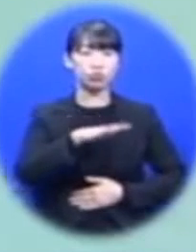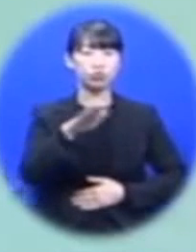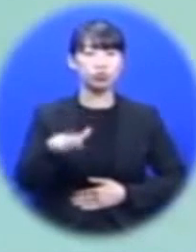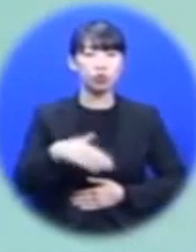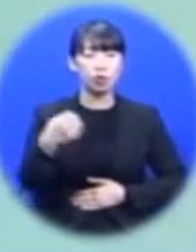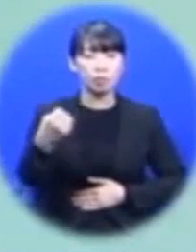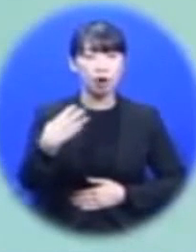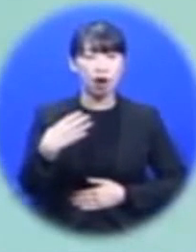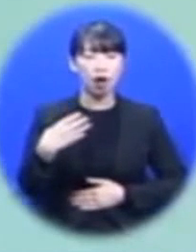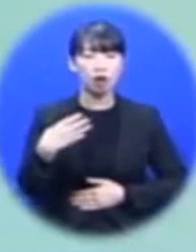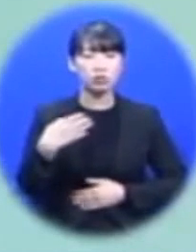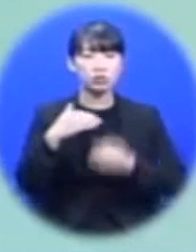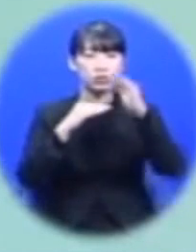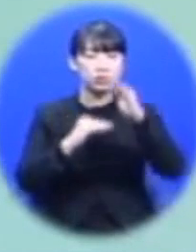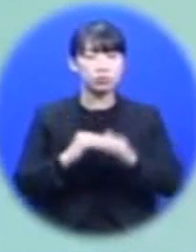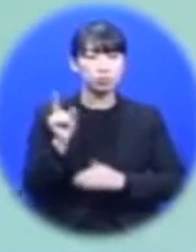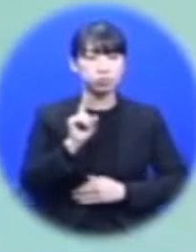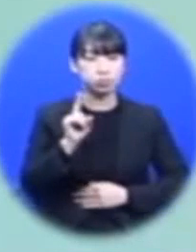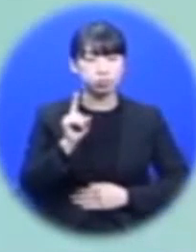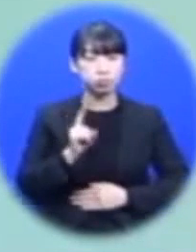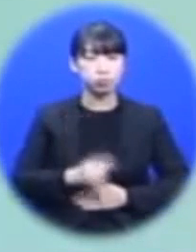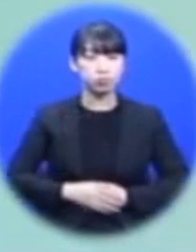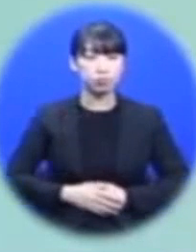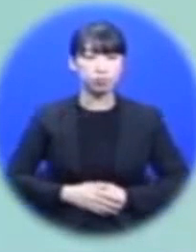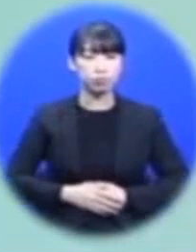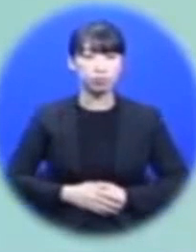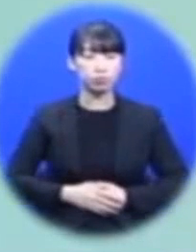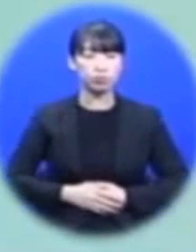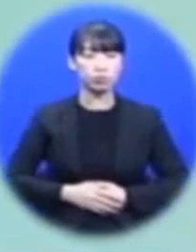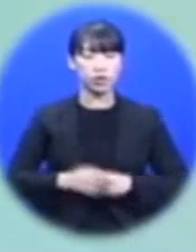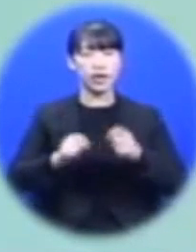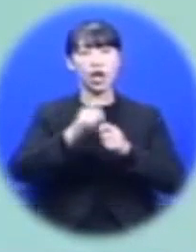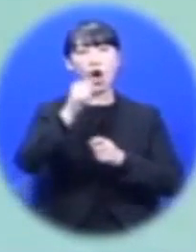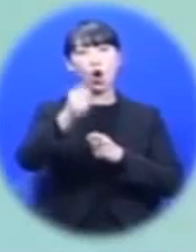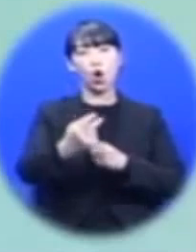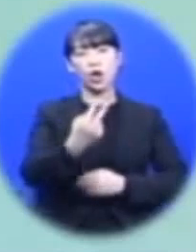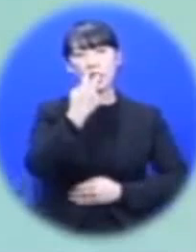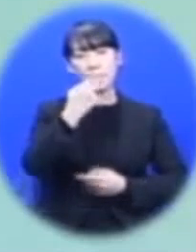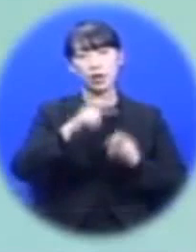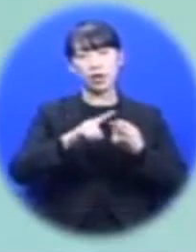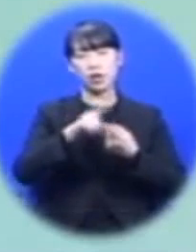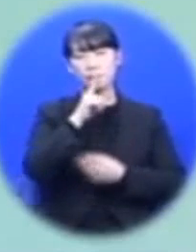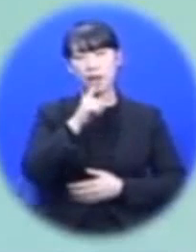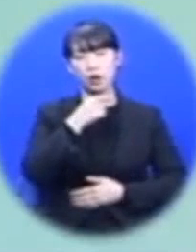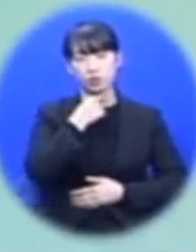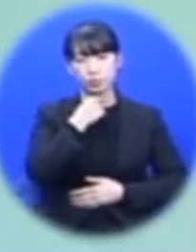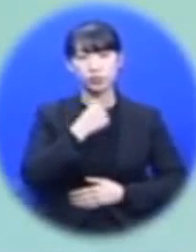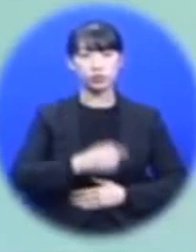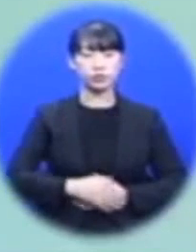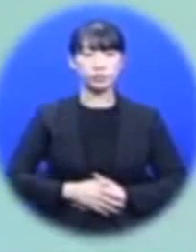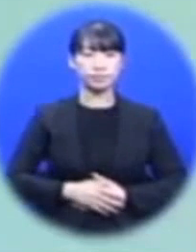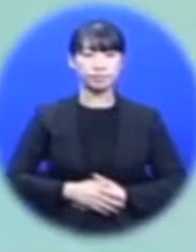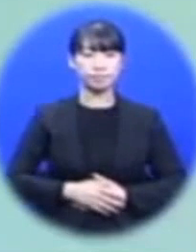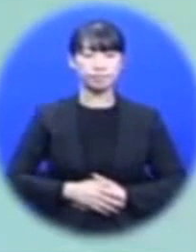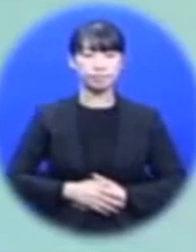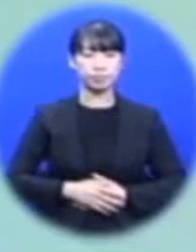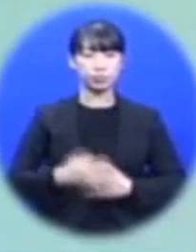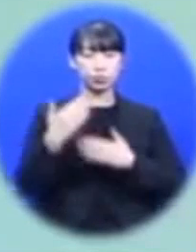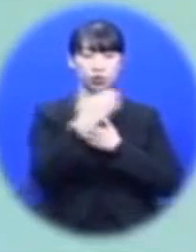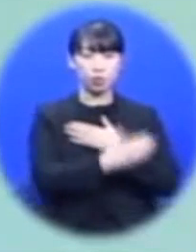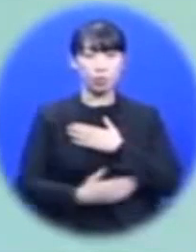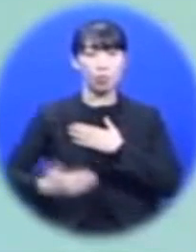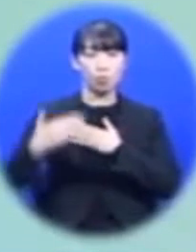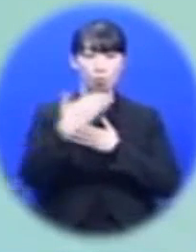말씀이 뭘까 영원한 생명이 있다는 겁니다 절대로 육신으로 사는